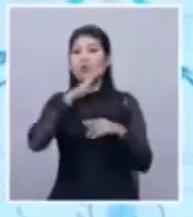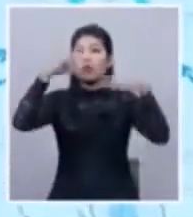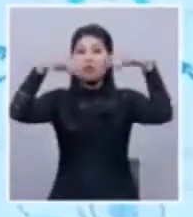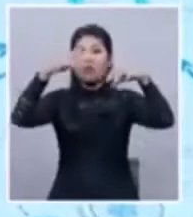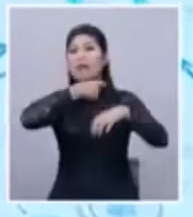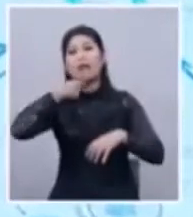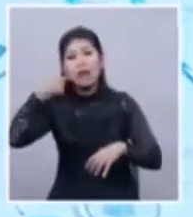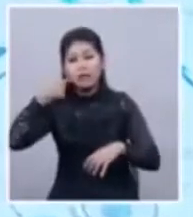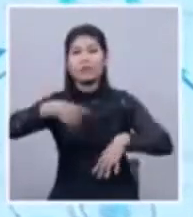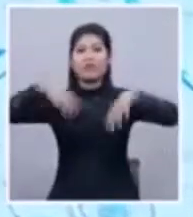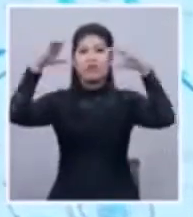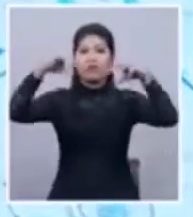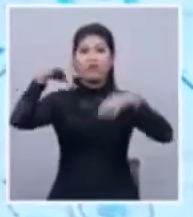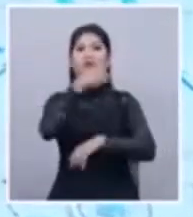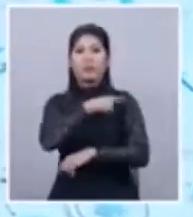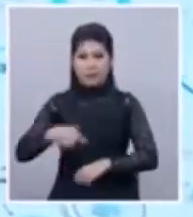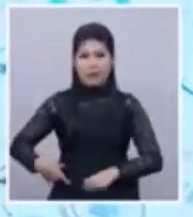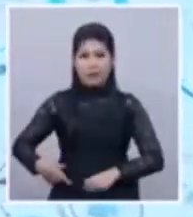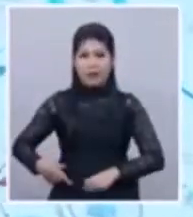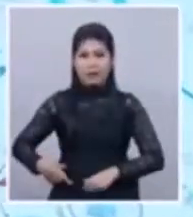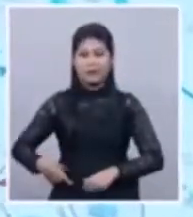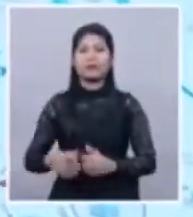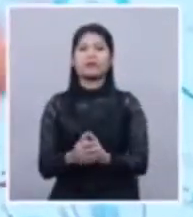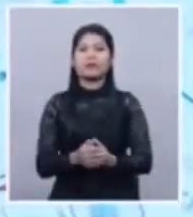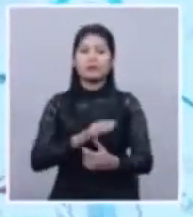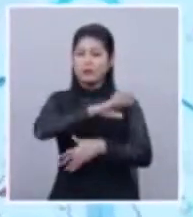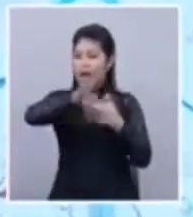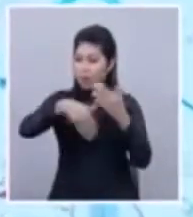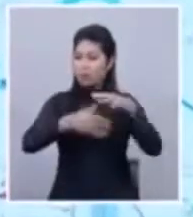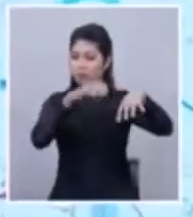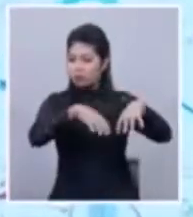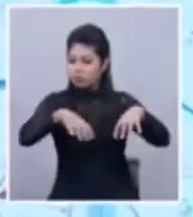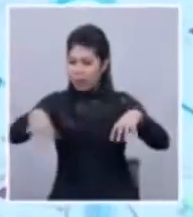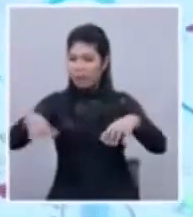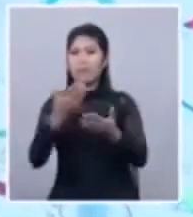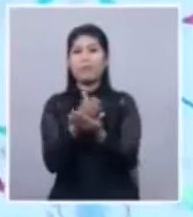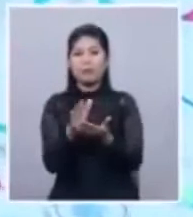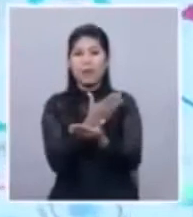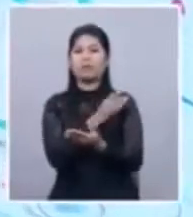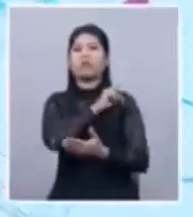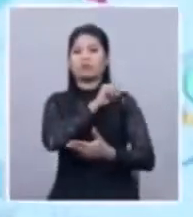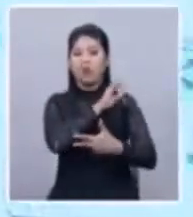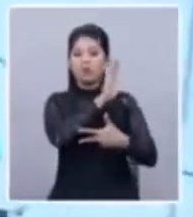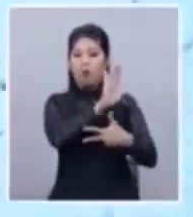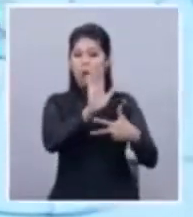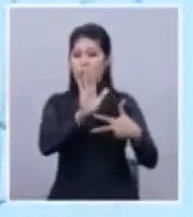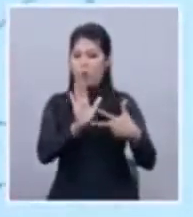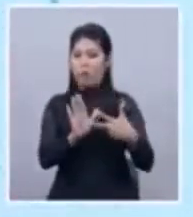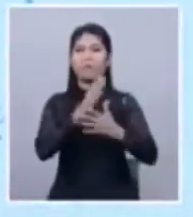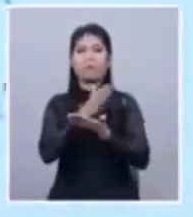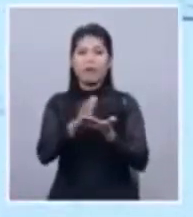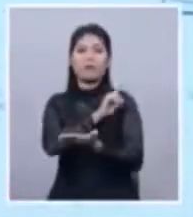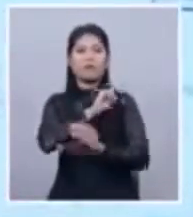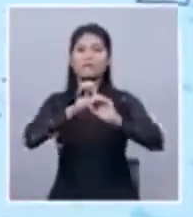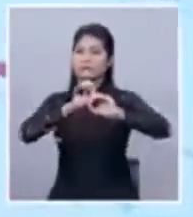งนะครับสำหรับการระบายน้ำก็คือกทม.เพราะฉะนั้นจะเห็นว่าทั้งหมดนะครับเราได้มีการแบ่งความรับผิดชอบชัดเจน